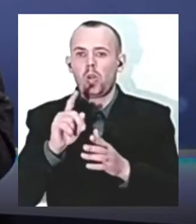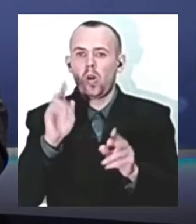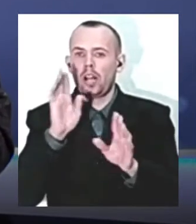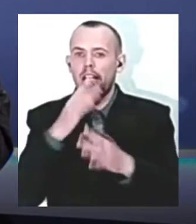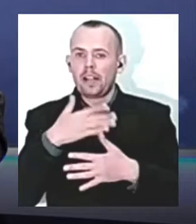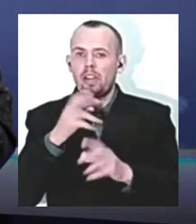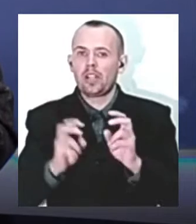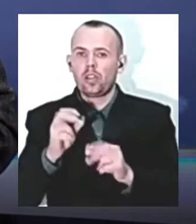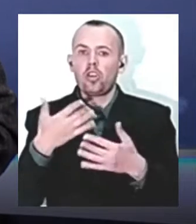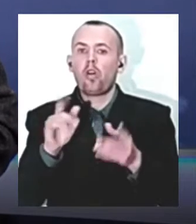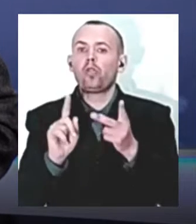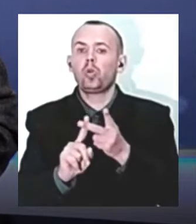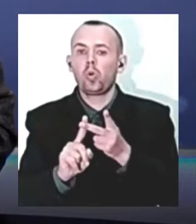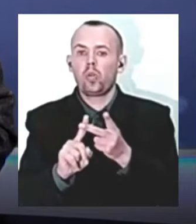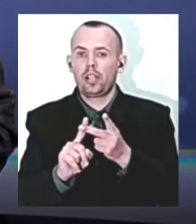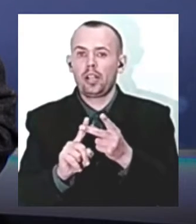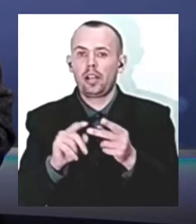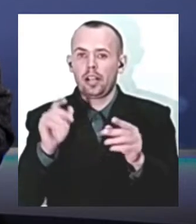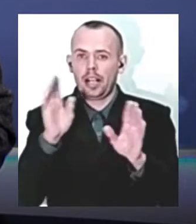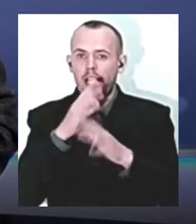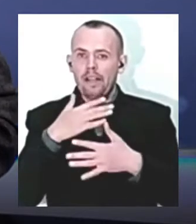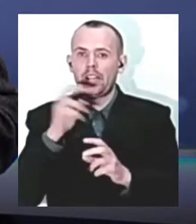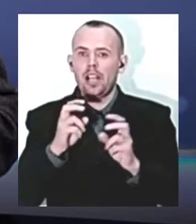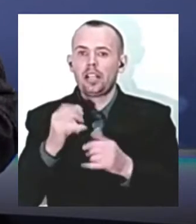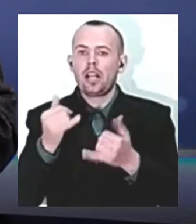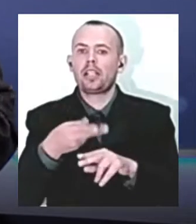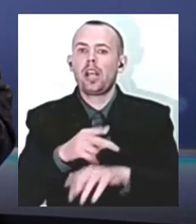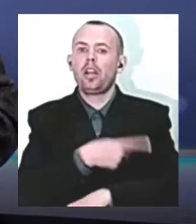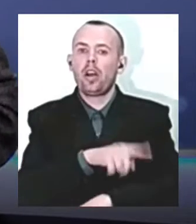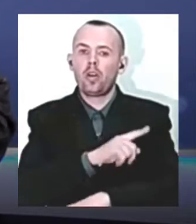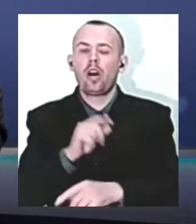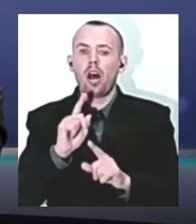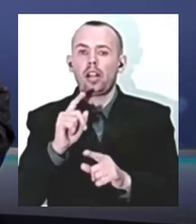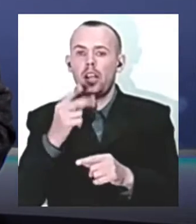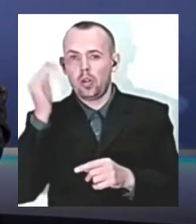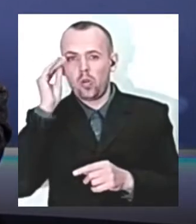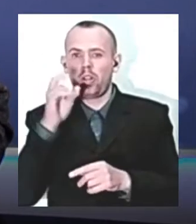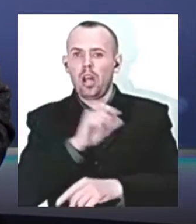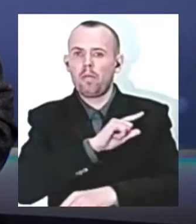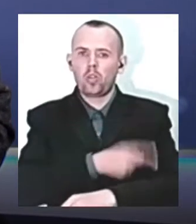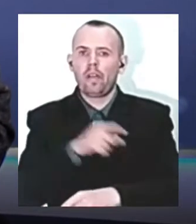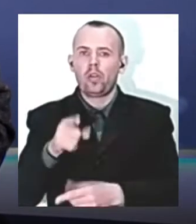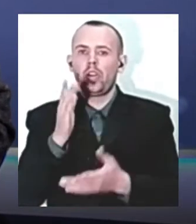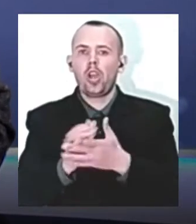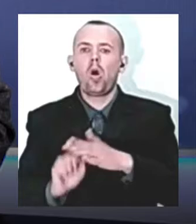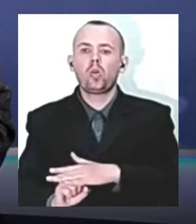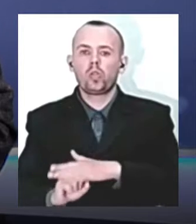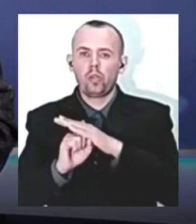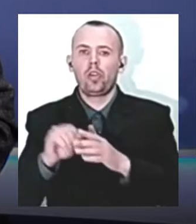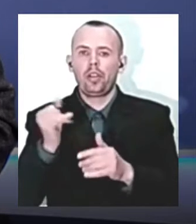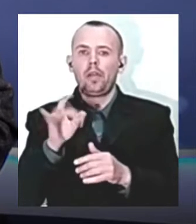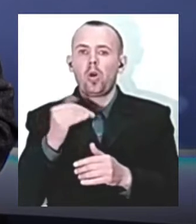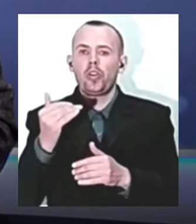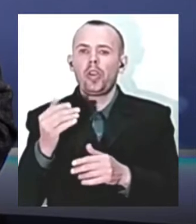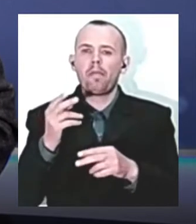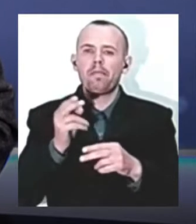друга киснева станція для цієї лікарні, але з огляду на потужність вона є основною. І про її переваги і те,